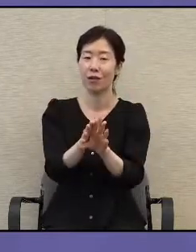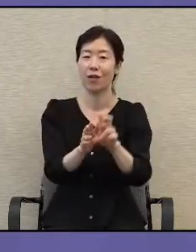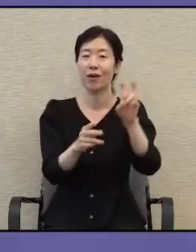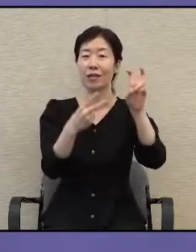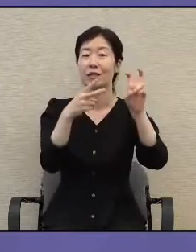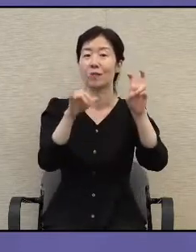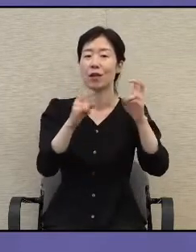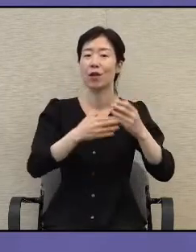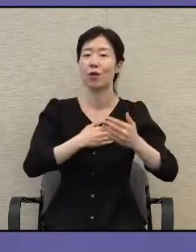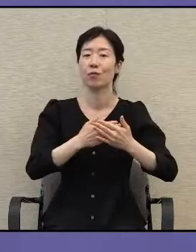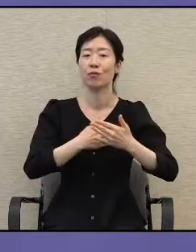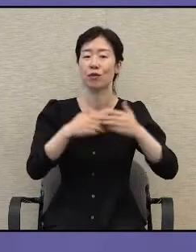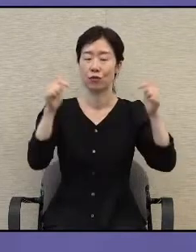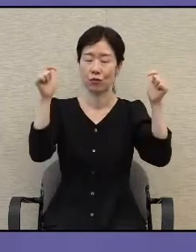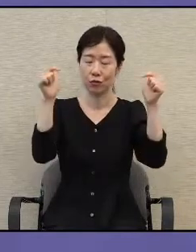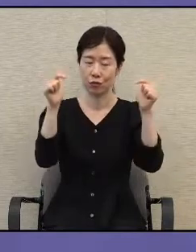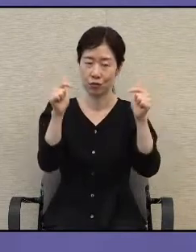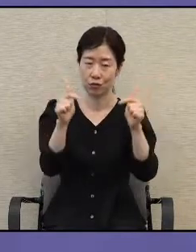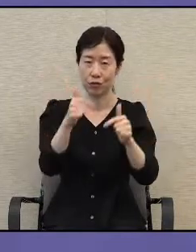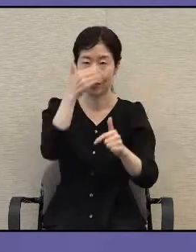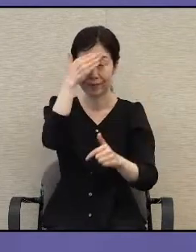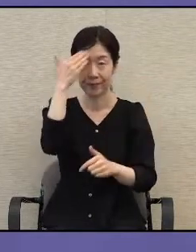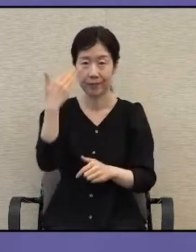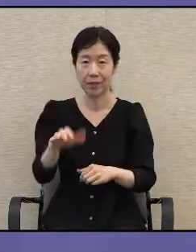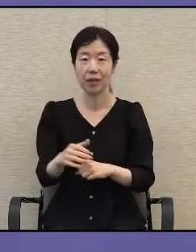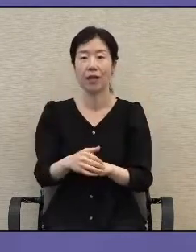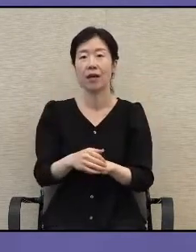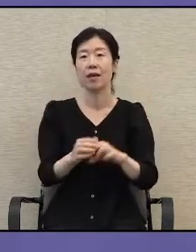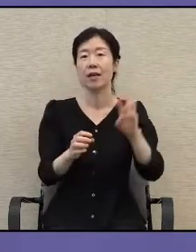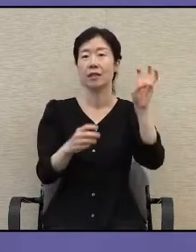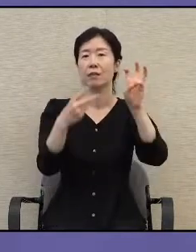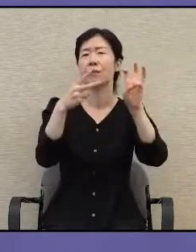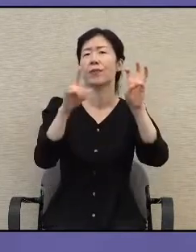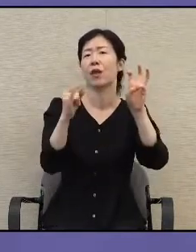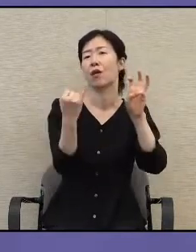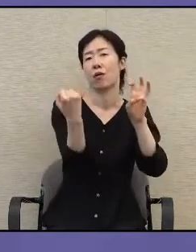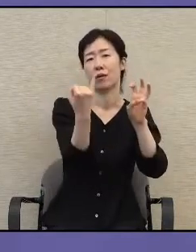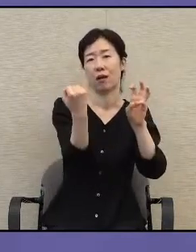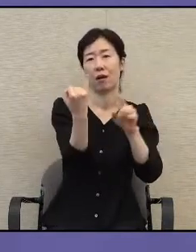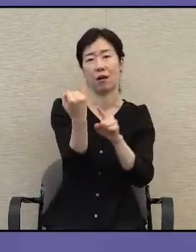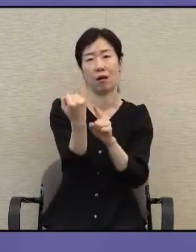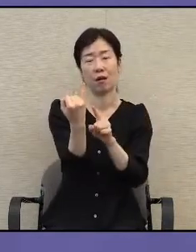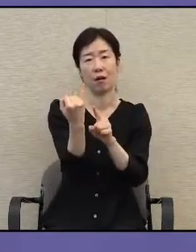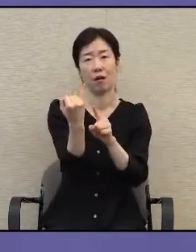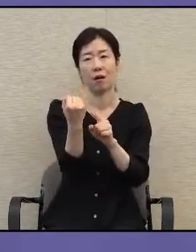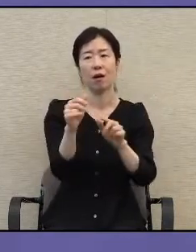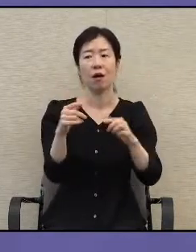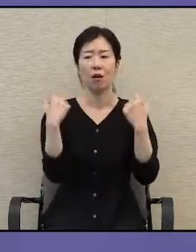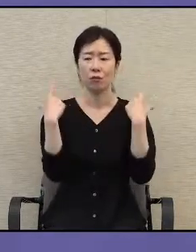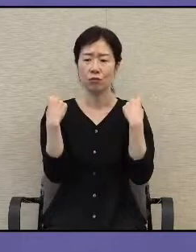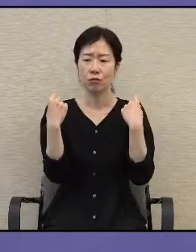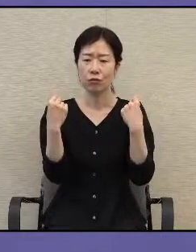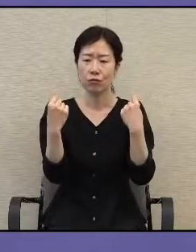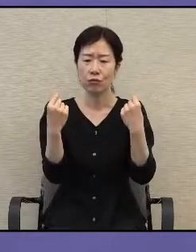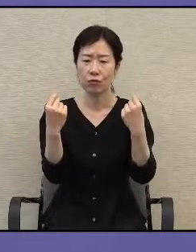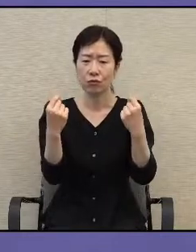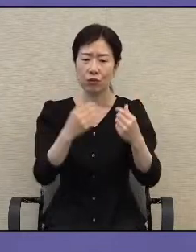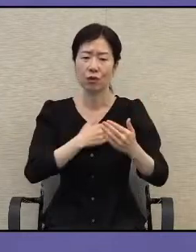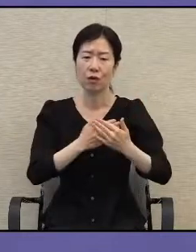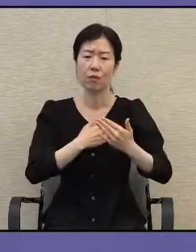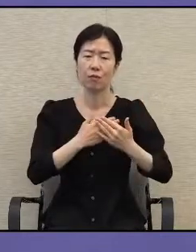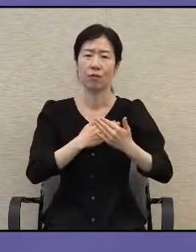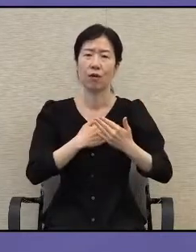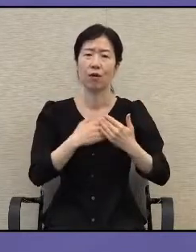낮아지고 있는 이런 추세입니다. 30대, 특히 여성에 좀 주목할 필요가 있고요. 계속 굉장히 높은 상황입니다. 남성이